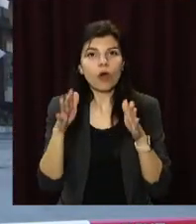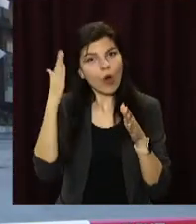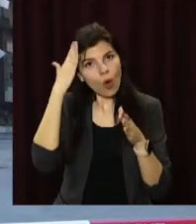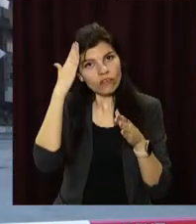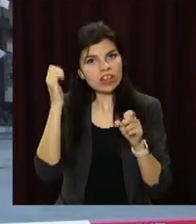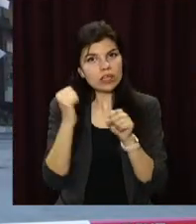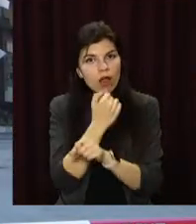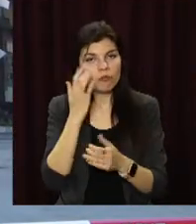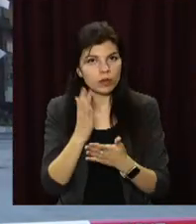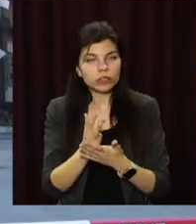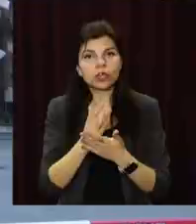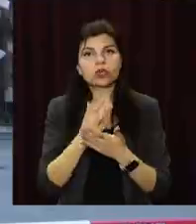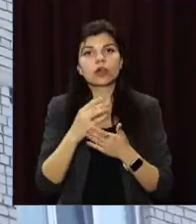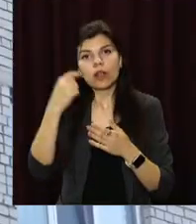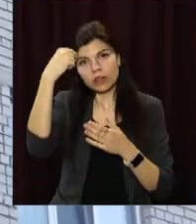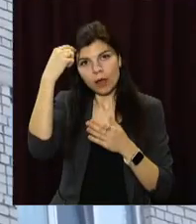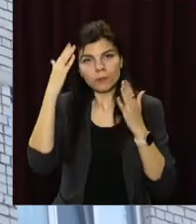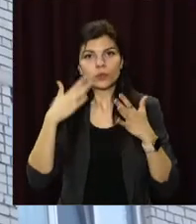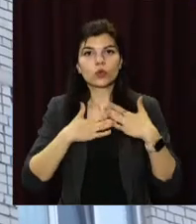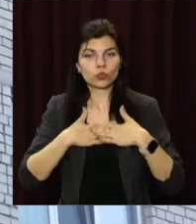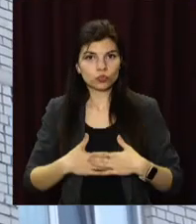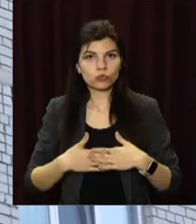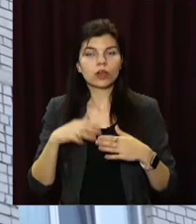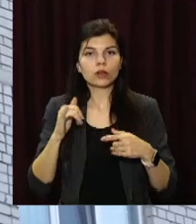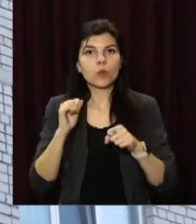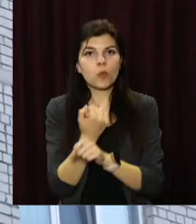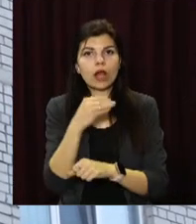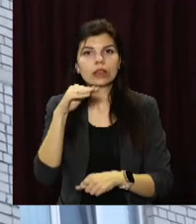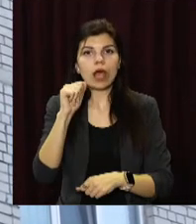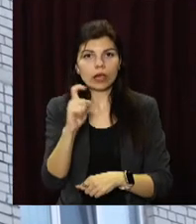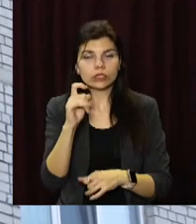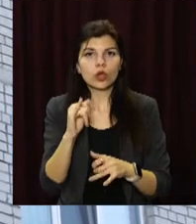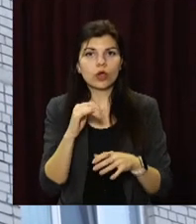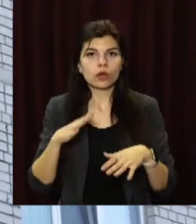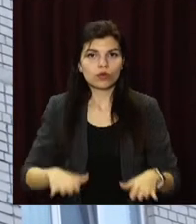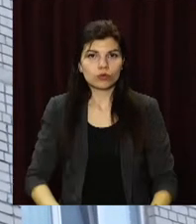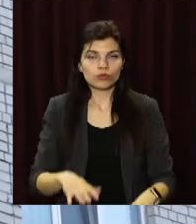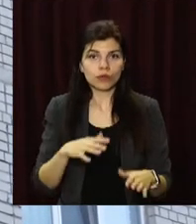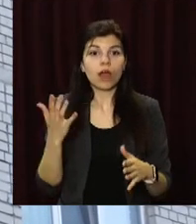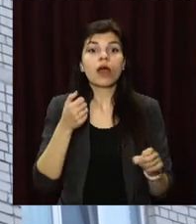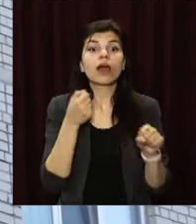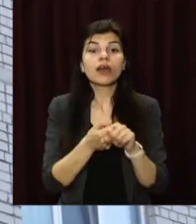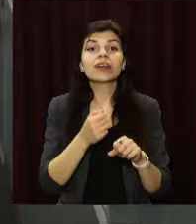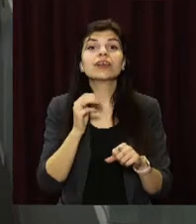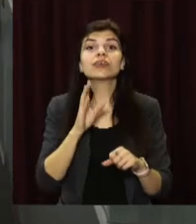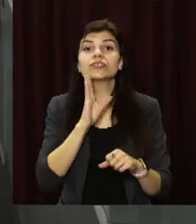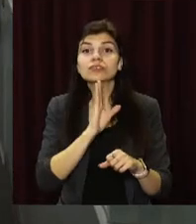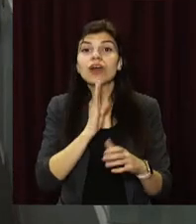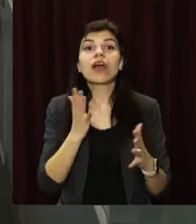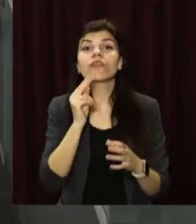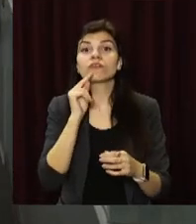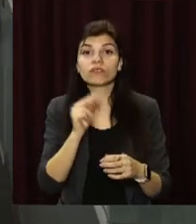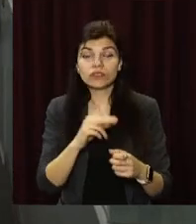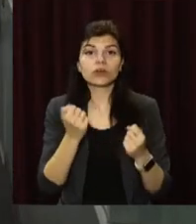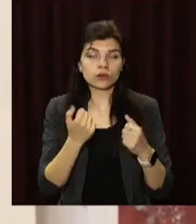голови, пошкоджені черевна порожнина, грудина та перелами тазу та кінцівок. Водійку, яка збила дітей, вже затримала